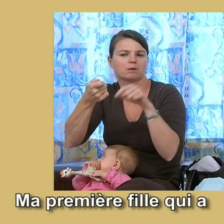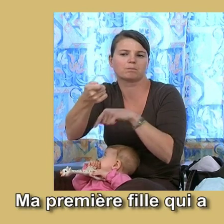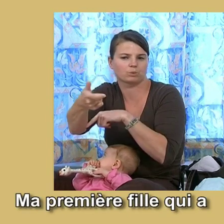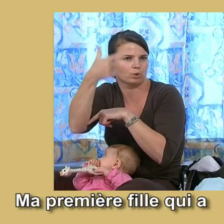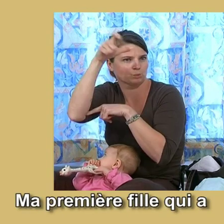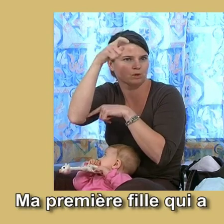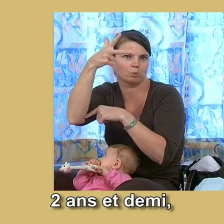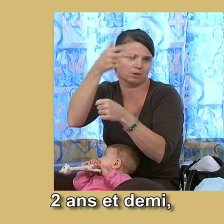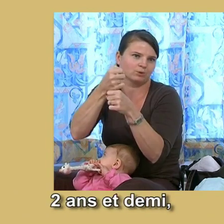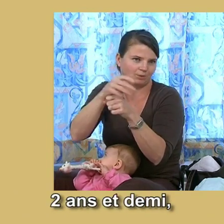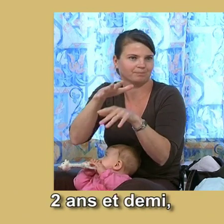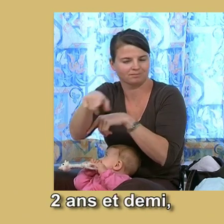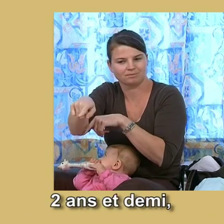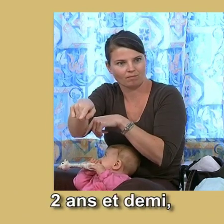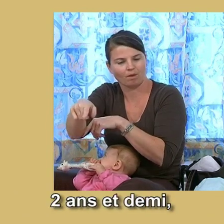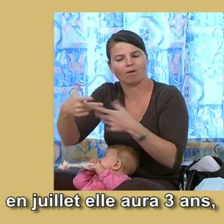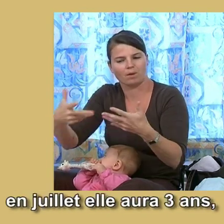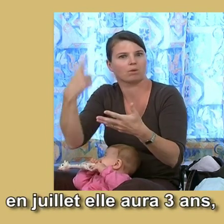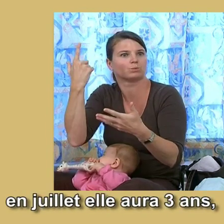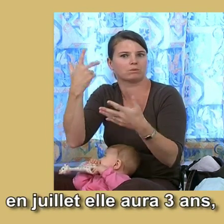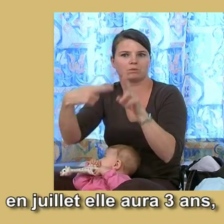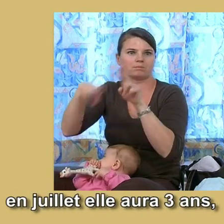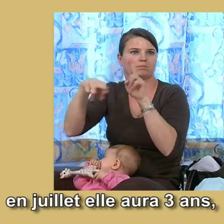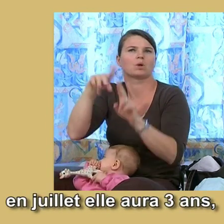Ma première fille, qui a 2 ans et demi, en juillet, bientôt 3 ans,